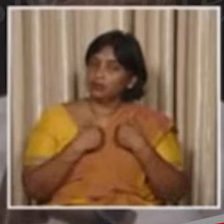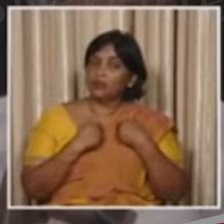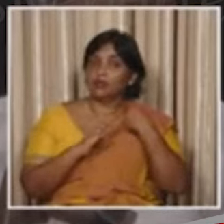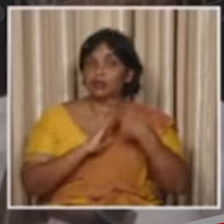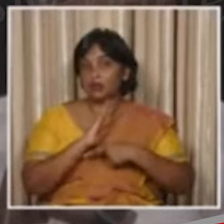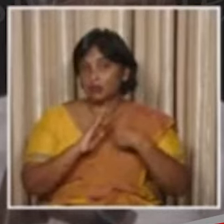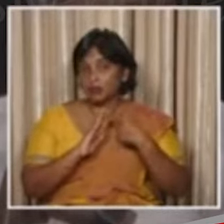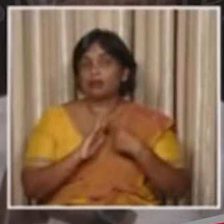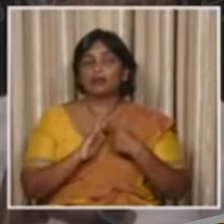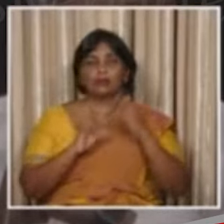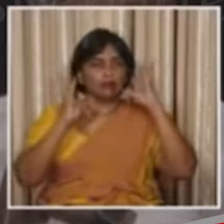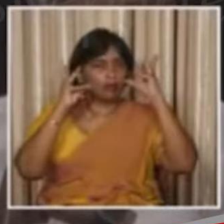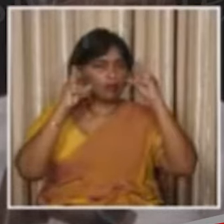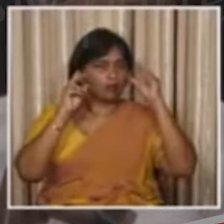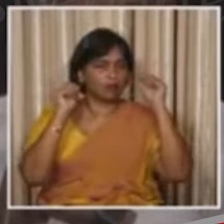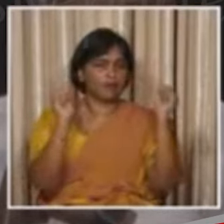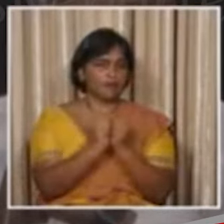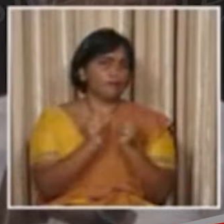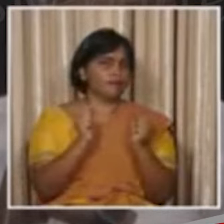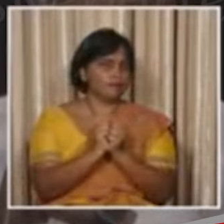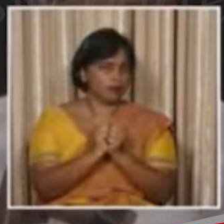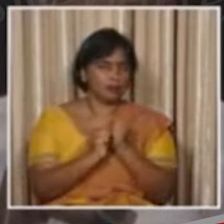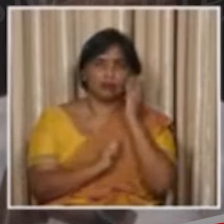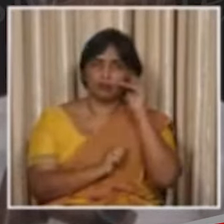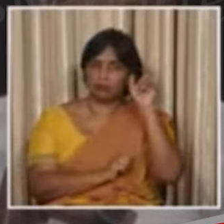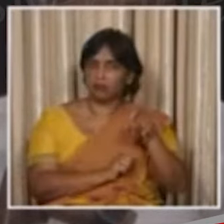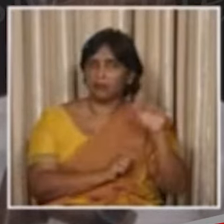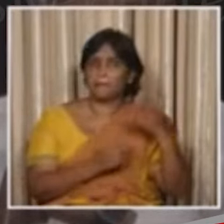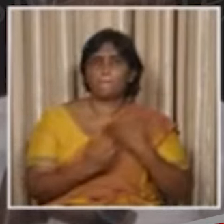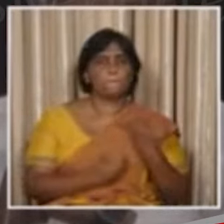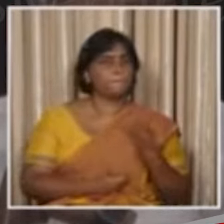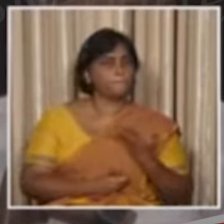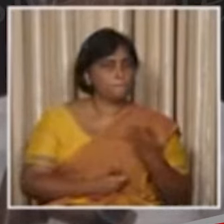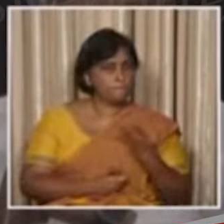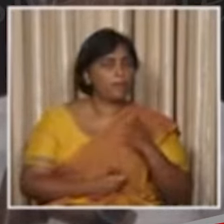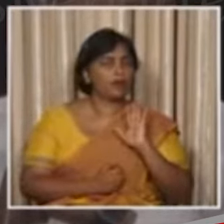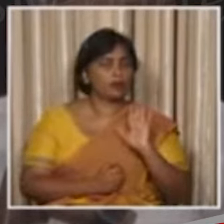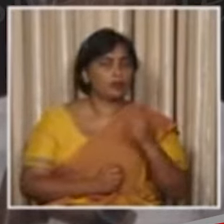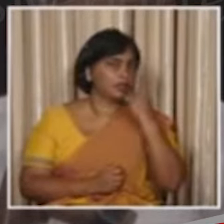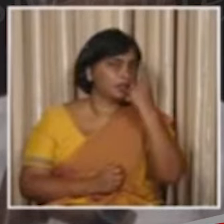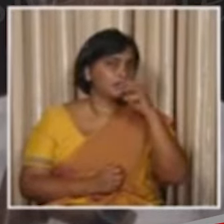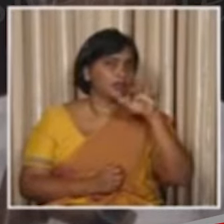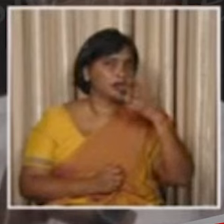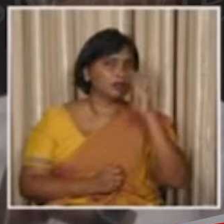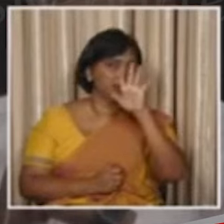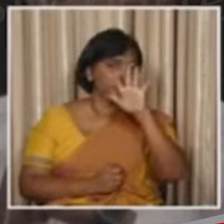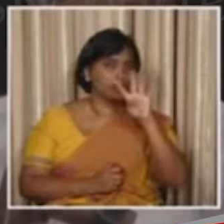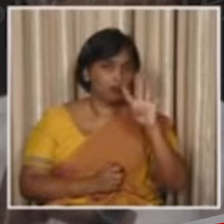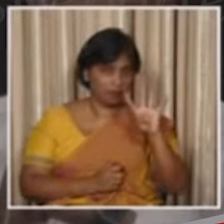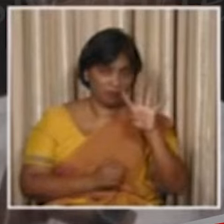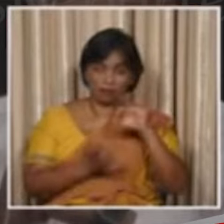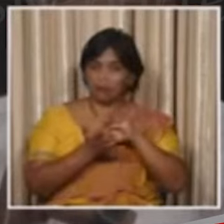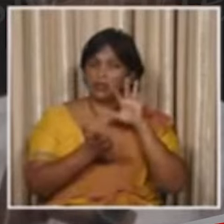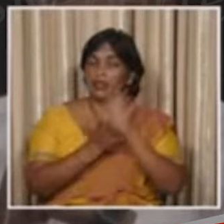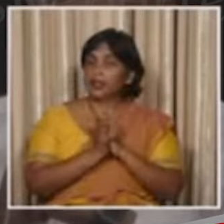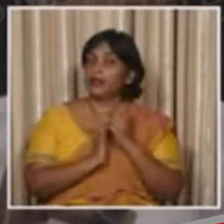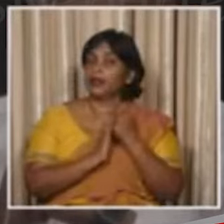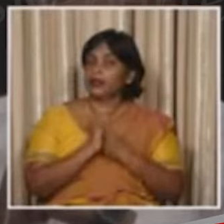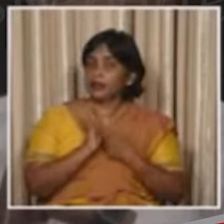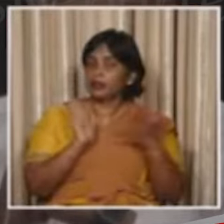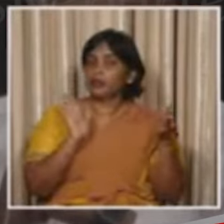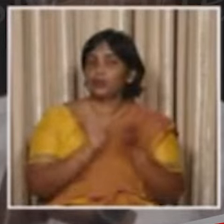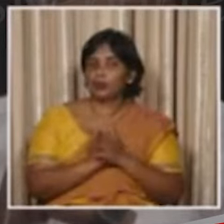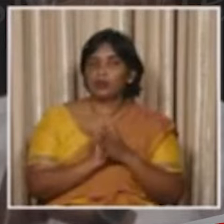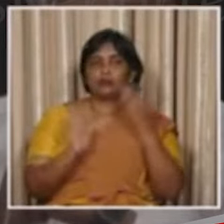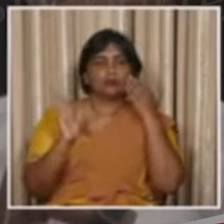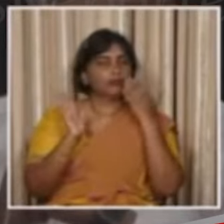මේ රාත්‍රී කාලයේ වැඩ කරන්න කාන්තාවන්ට බැහැයි කියන අපේ 1954 දාපු නීතියත් එක්ක මේ